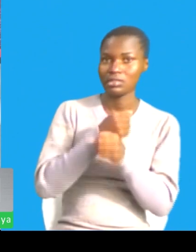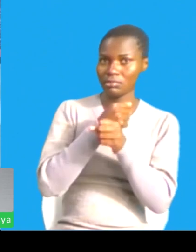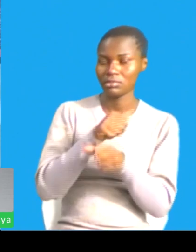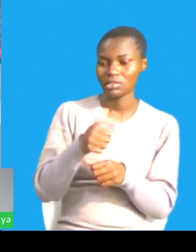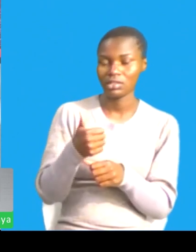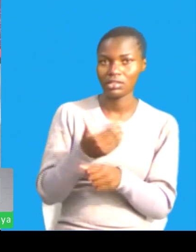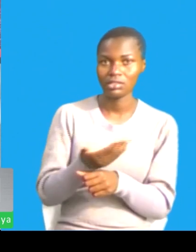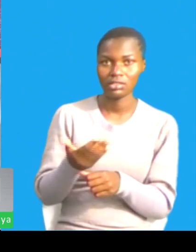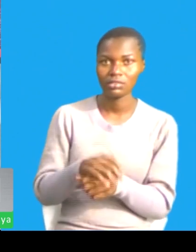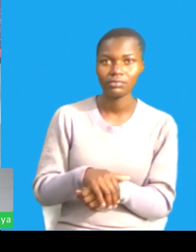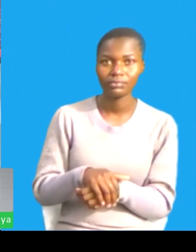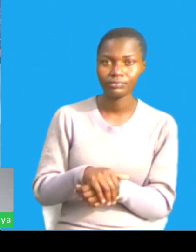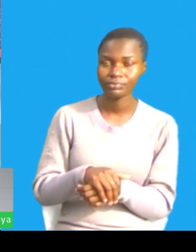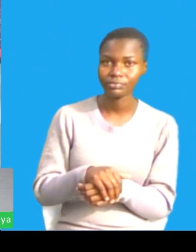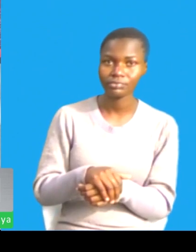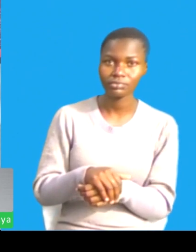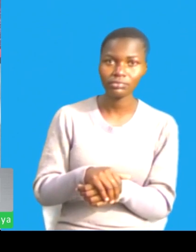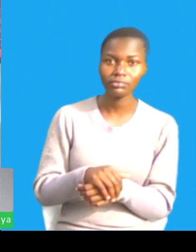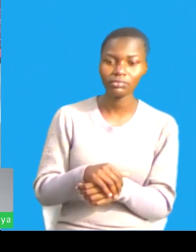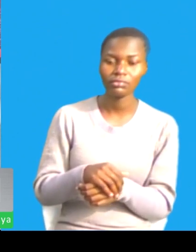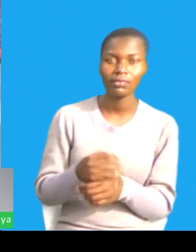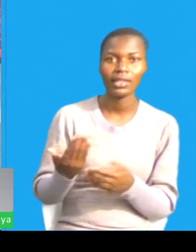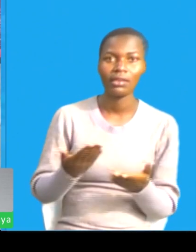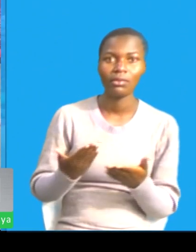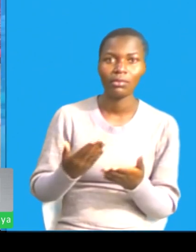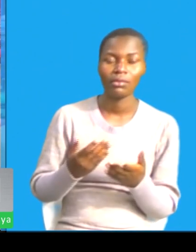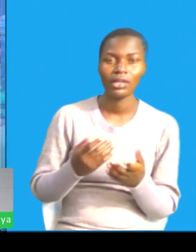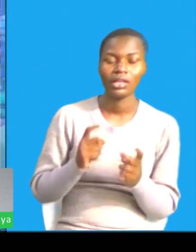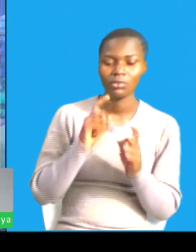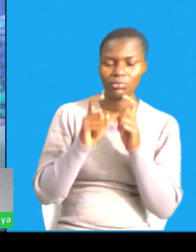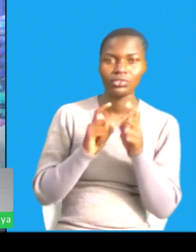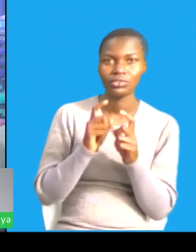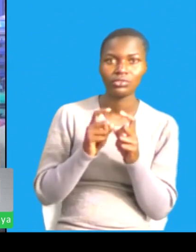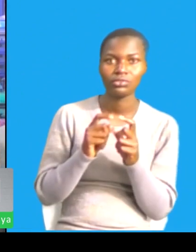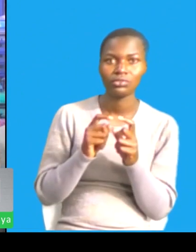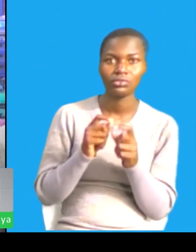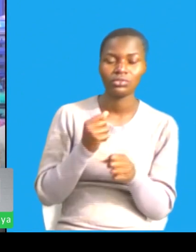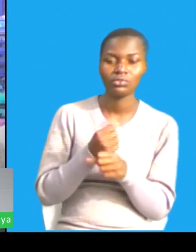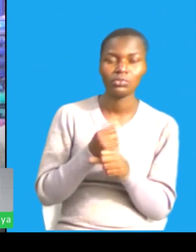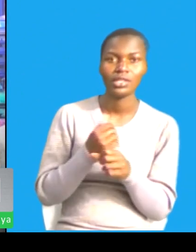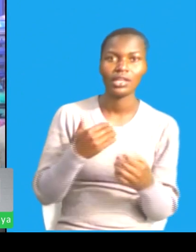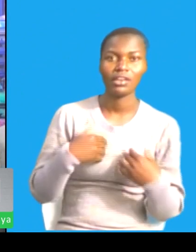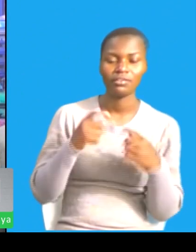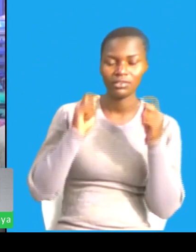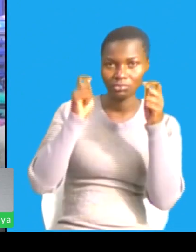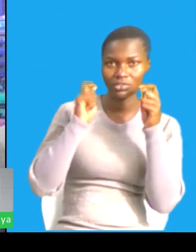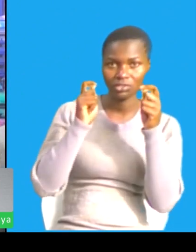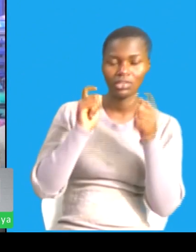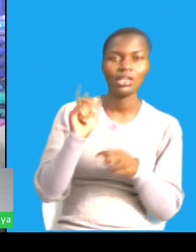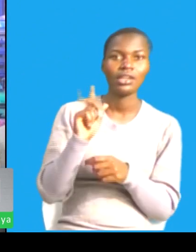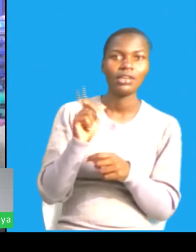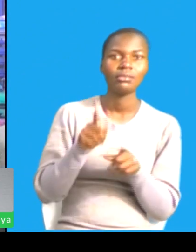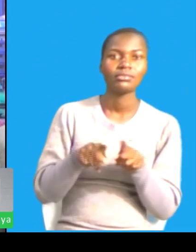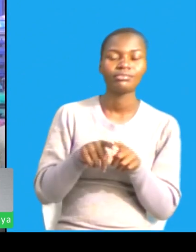inakuwa ethnic profiling. Where did we have these demos? Is Nairobi and Kisumu? They were